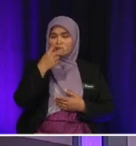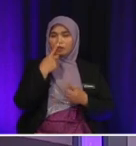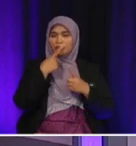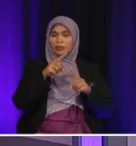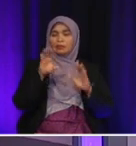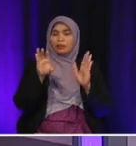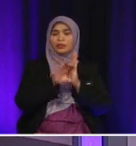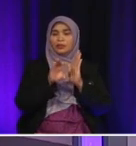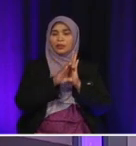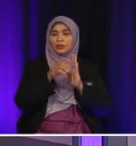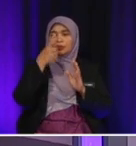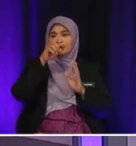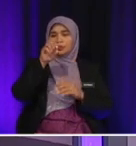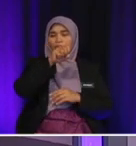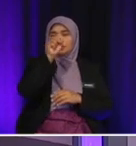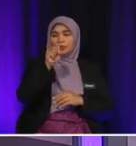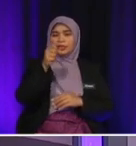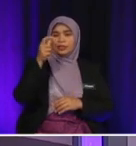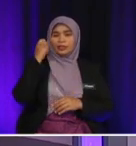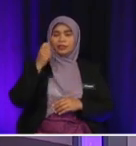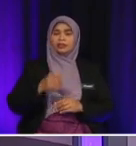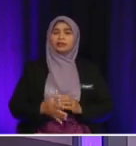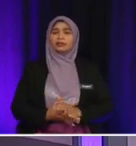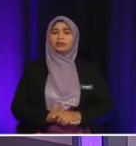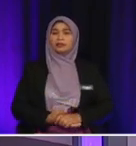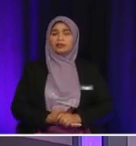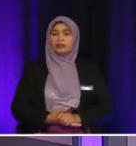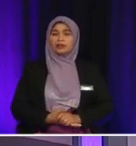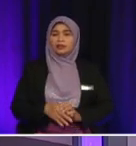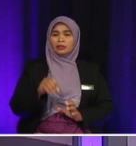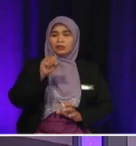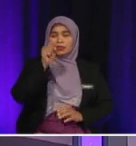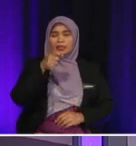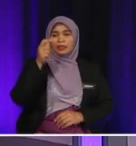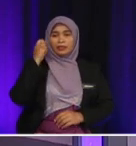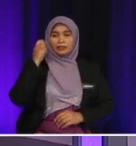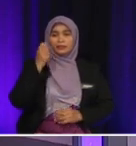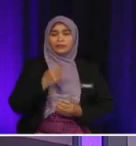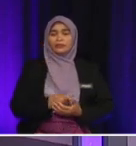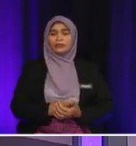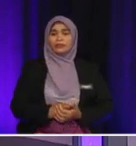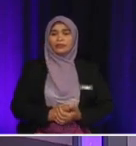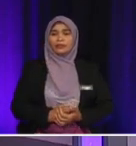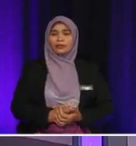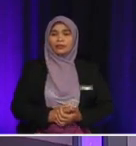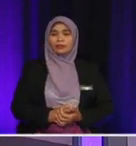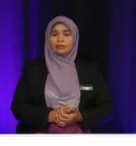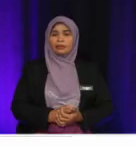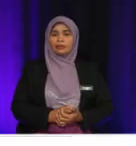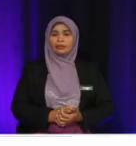contoh untuk soalan-soalan tadi soalan yang pertama tadi kata tugas Apakah Ya okey